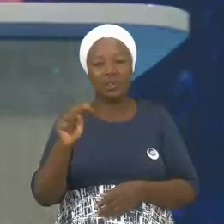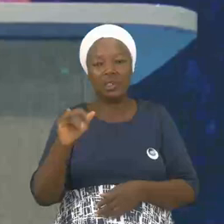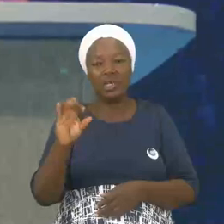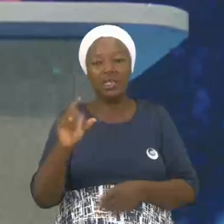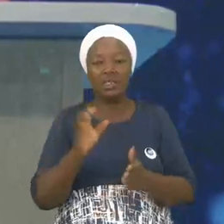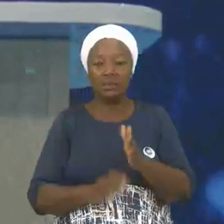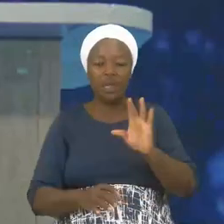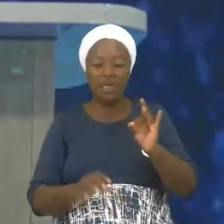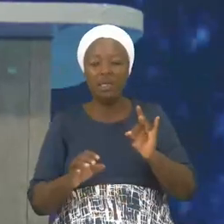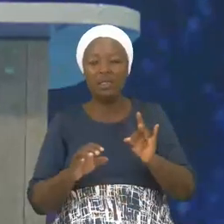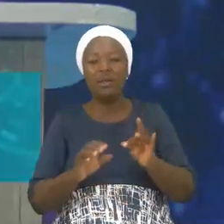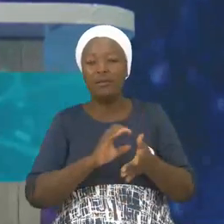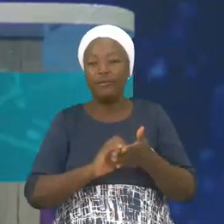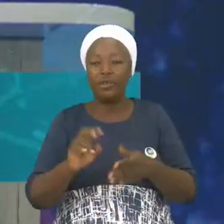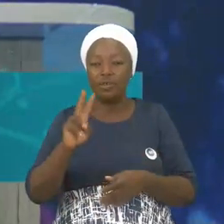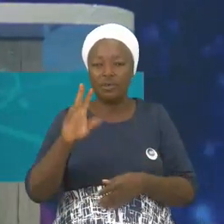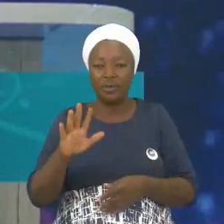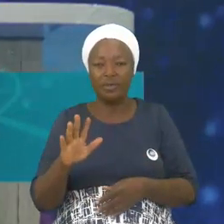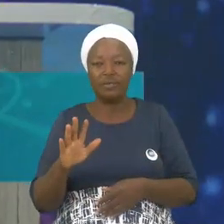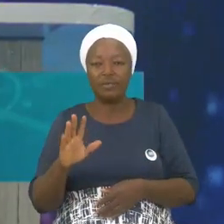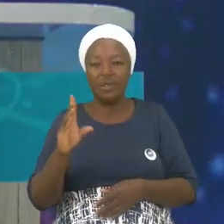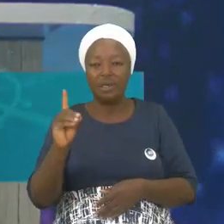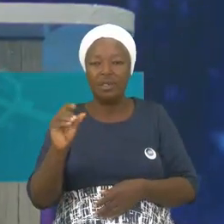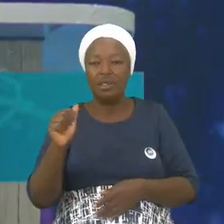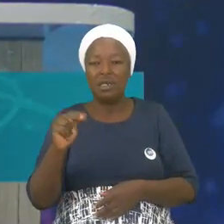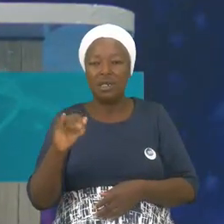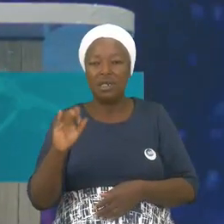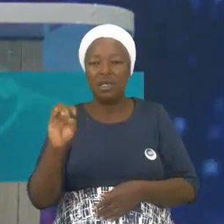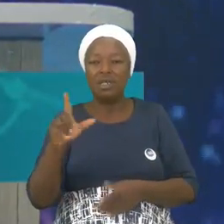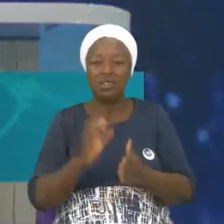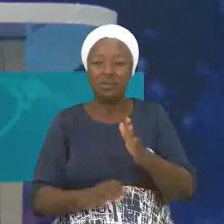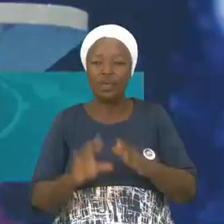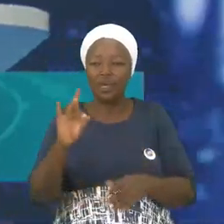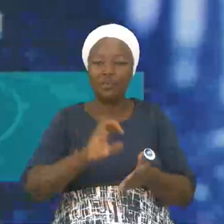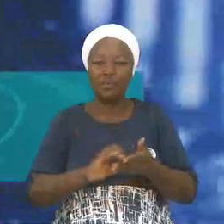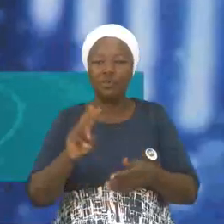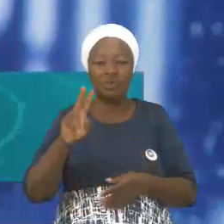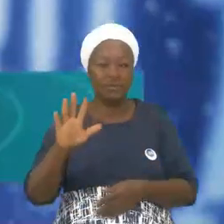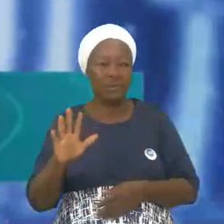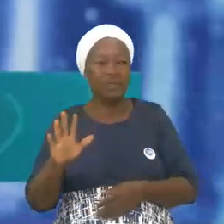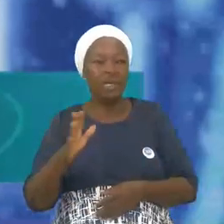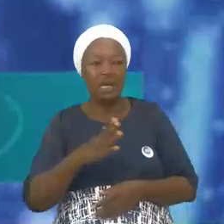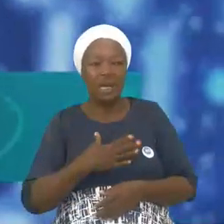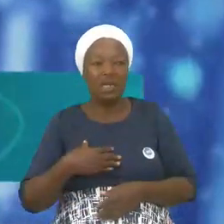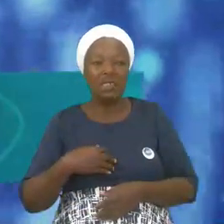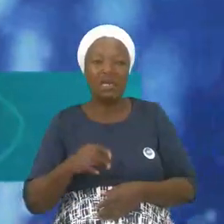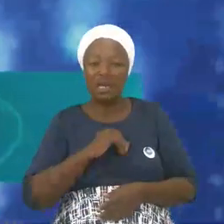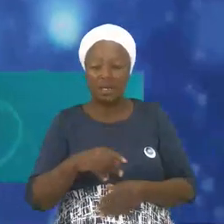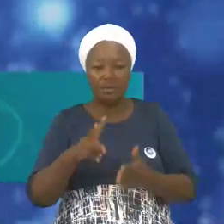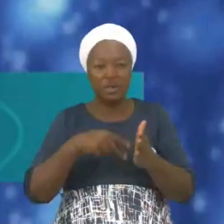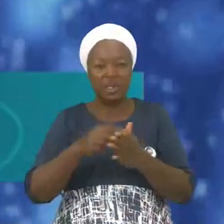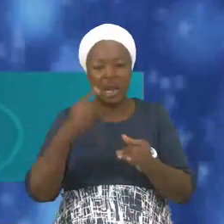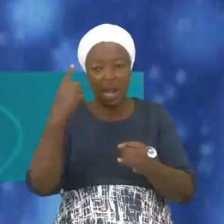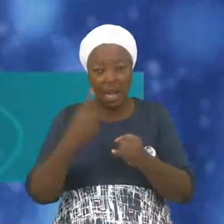Daniel, au chapitre 8 aujourd'hui, je considère le verset 25. Daniel 8, verset